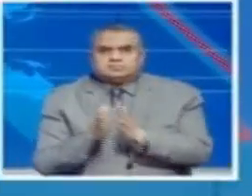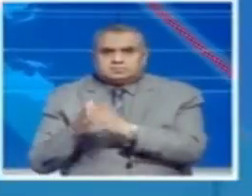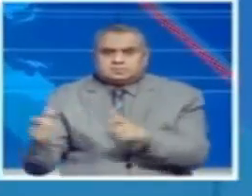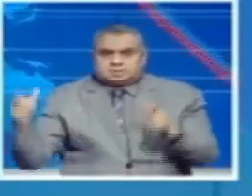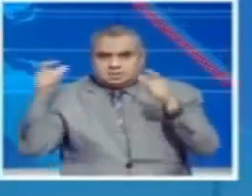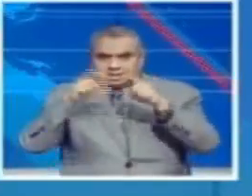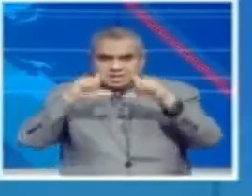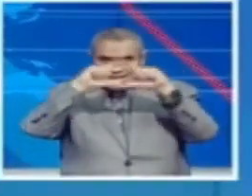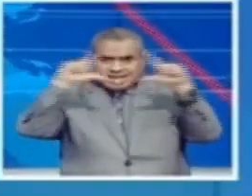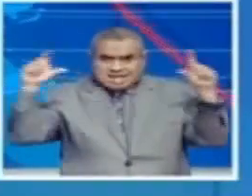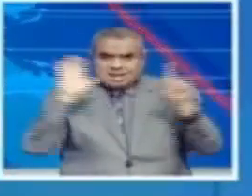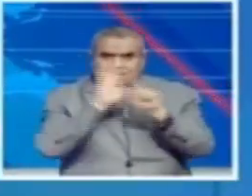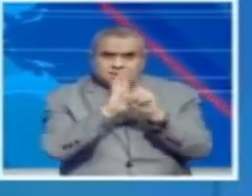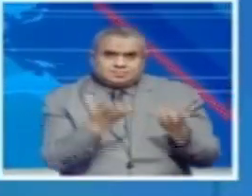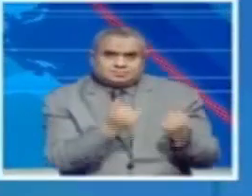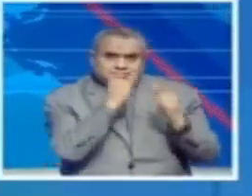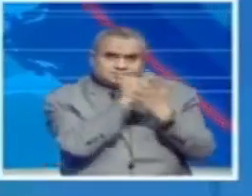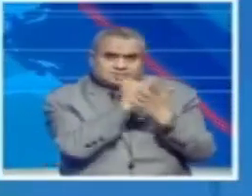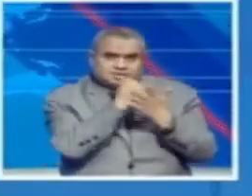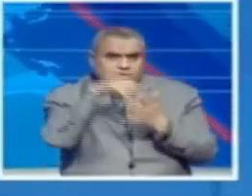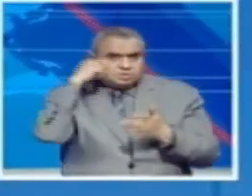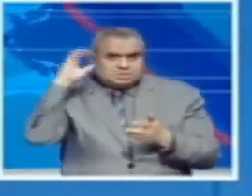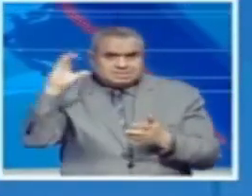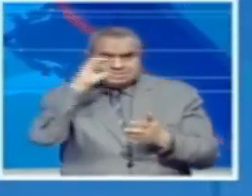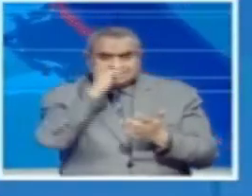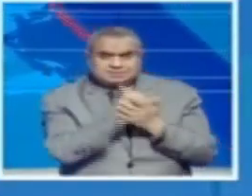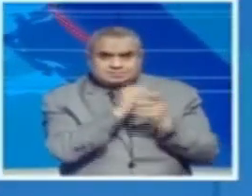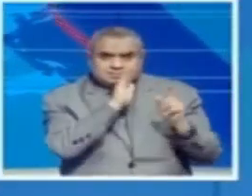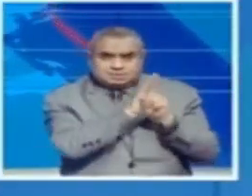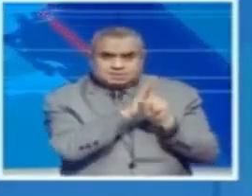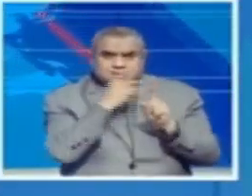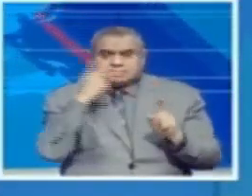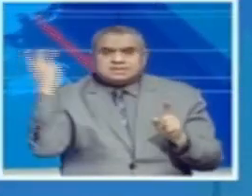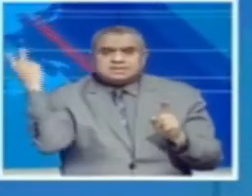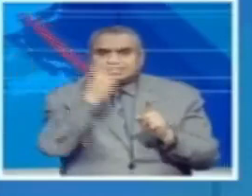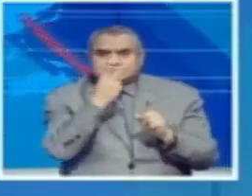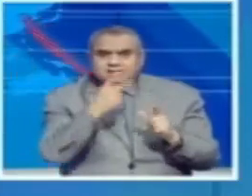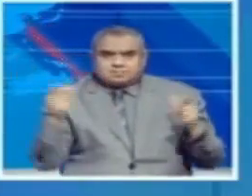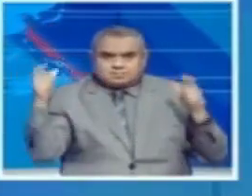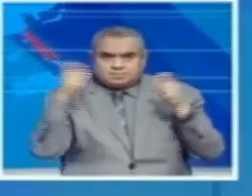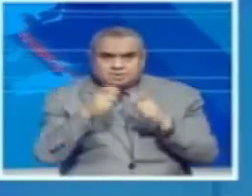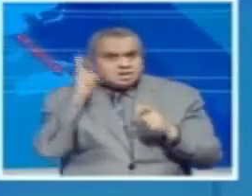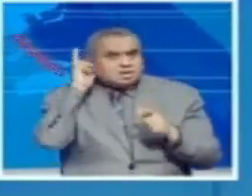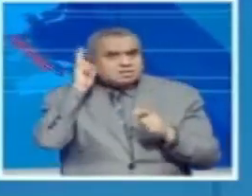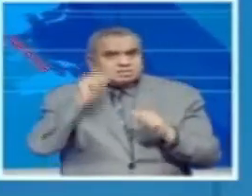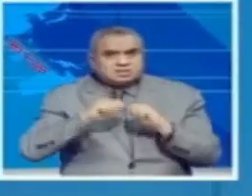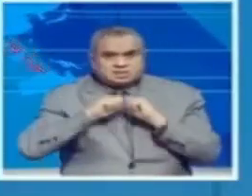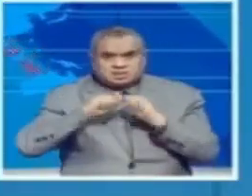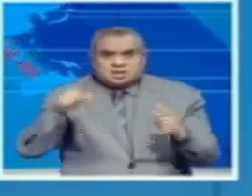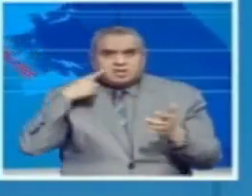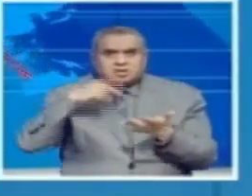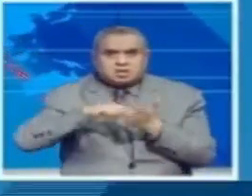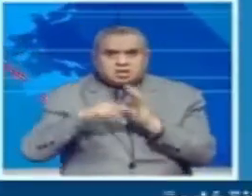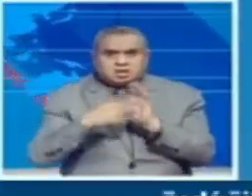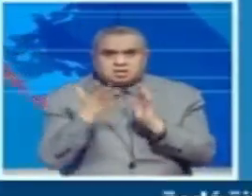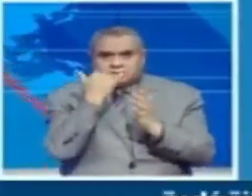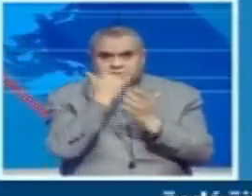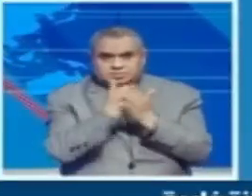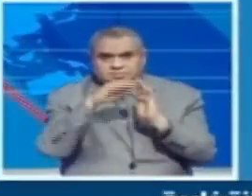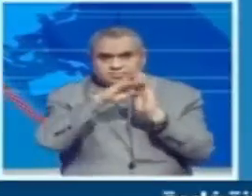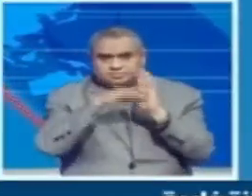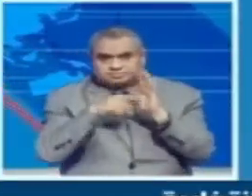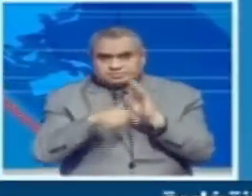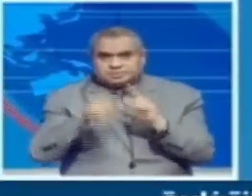عقدت الحملة الرسمية للمرشح الرئاسي عبد الفتاح السيسي ثاني مؤتمراتها الصحفية للإعلان عن الخطوات التي